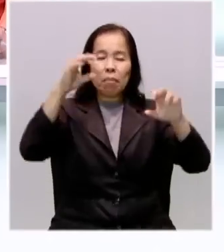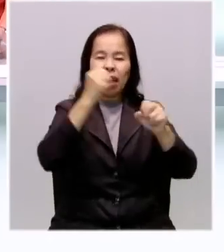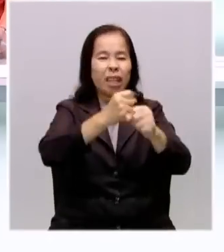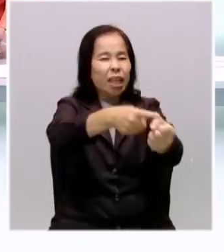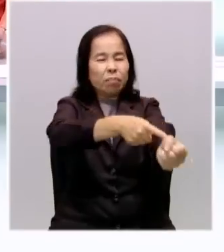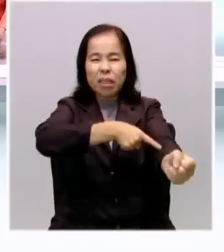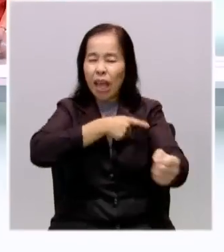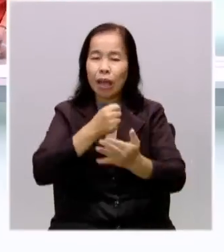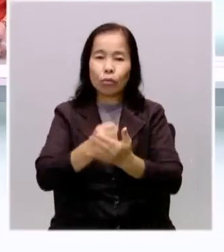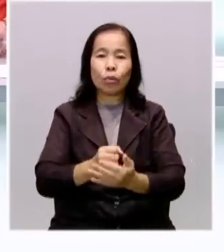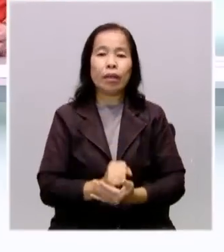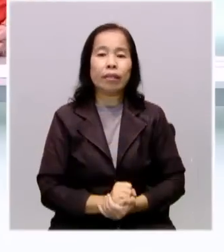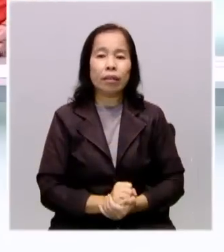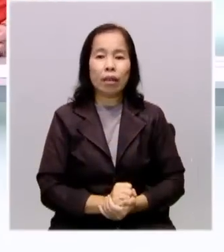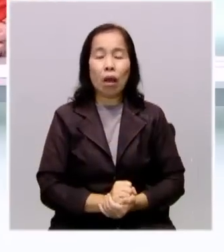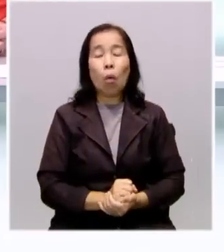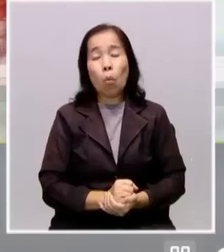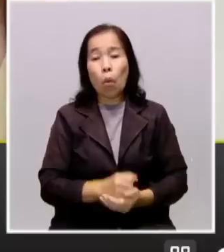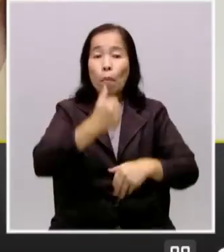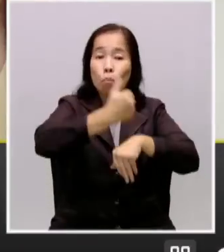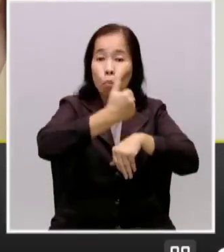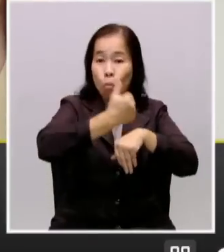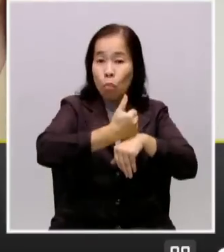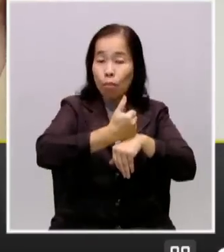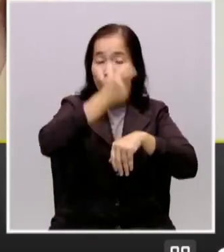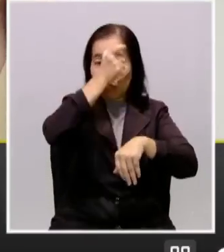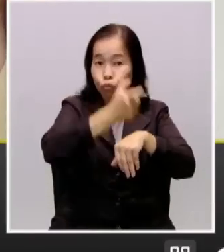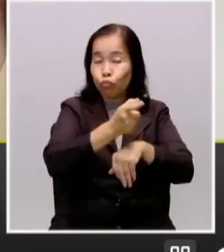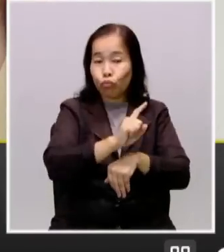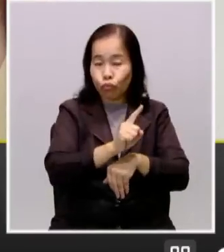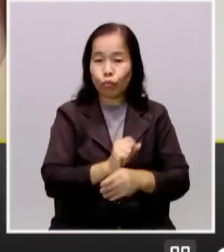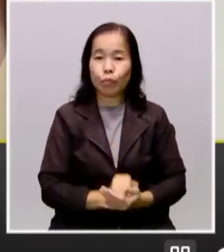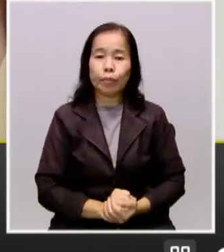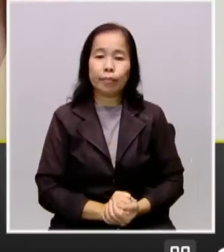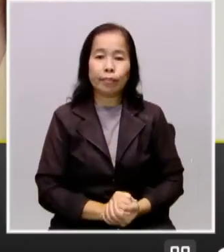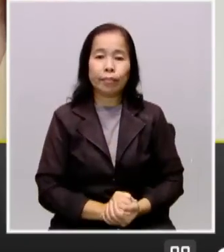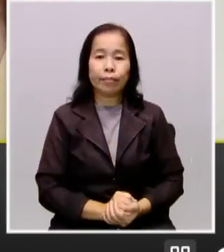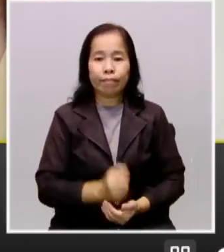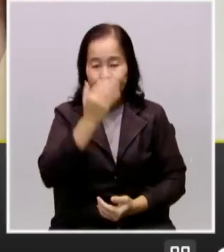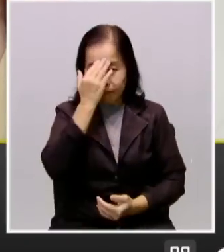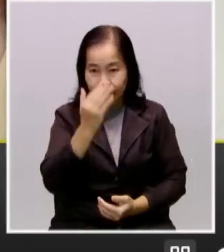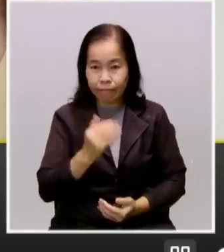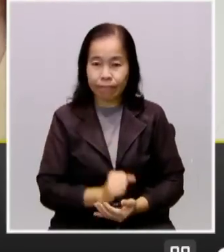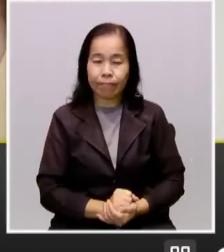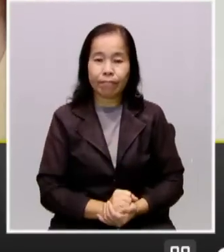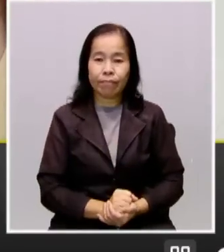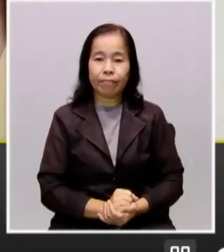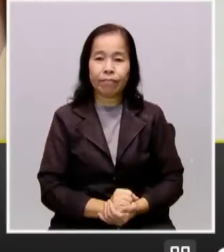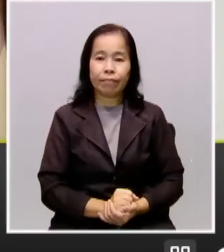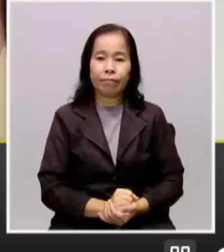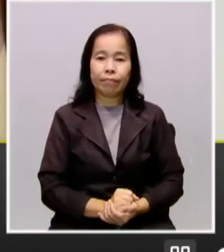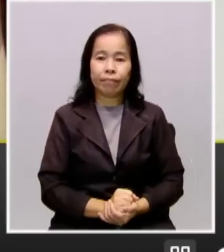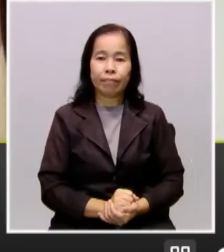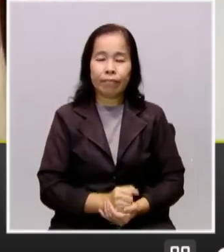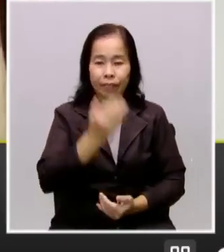ให้ความช่วยเหลือนะคะท่าทีของผู้นำตุรกีเป็นอย่างไรติดตามจากคุณสุภพรเอลเดชค่ะ สวัสดีค่ะ สวัสดีค่ะคุณนิวคุ